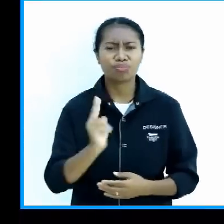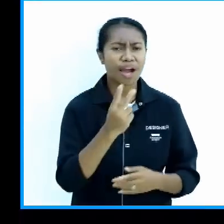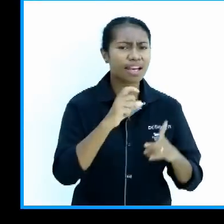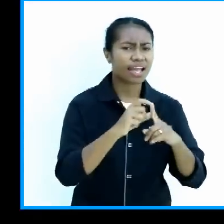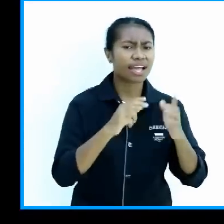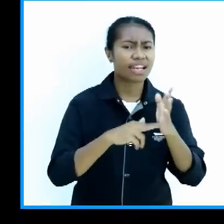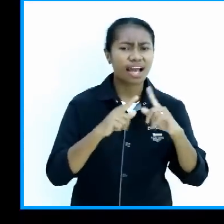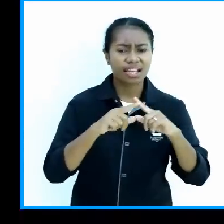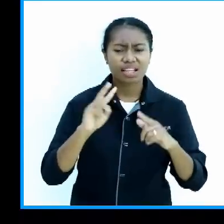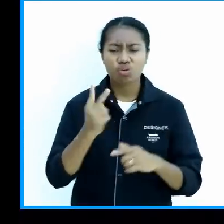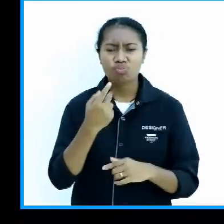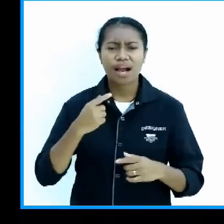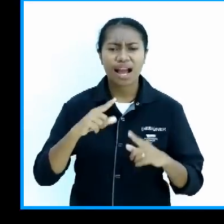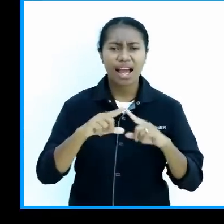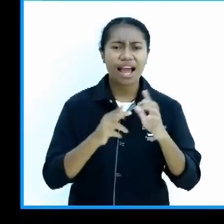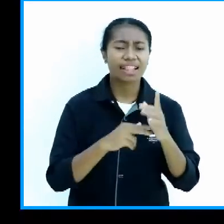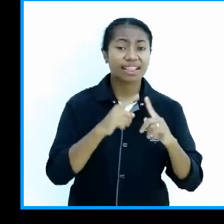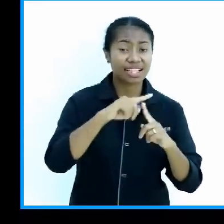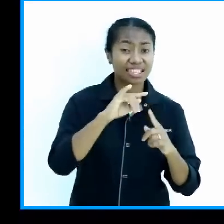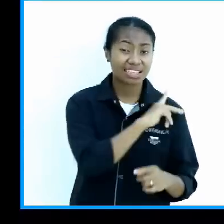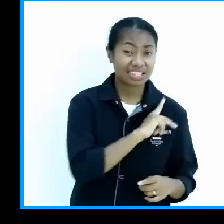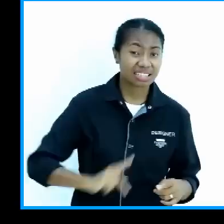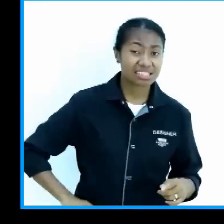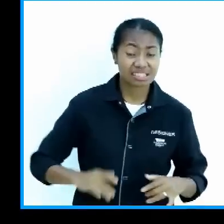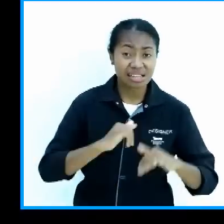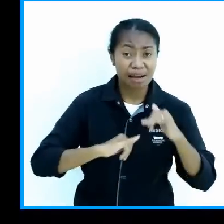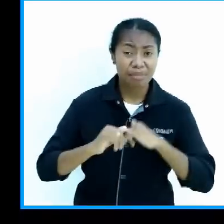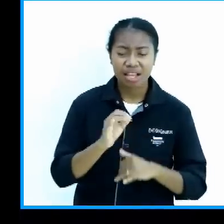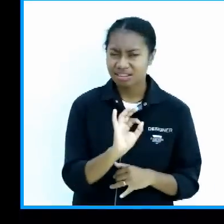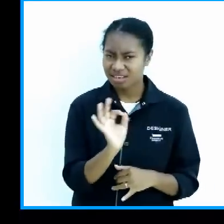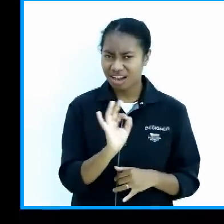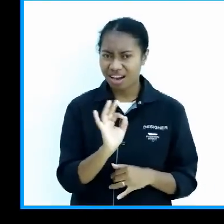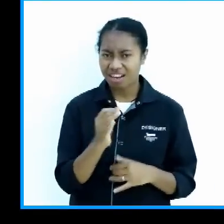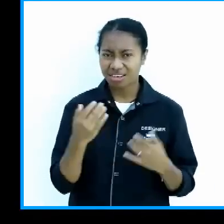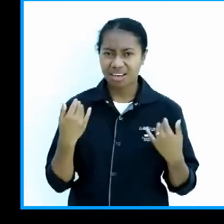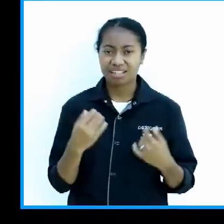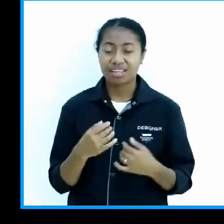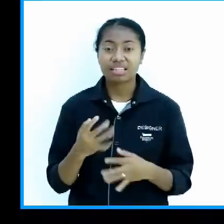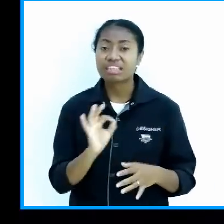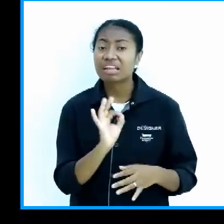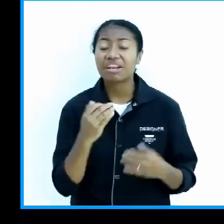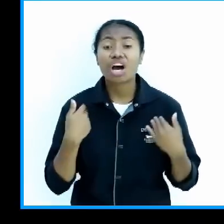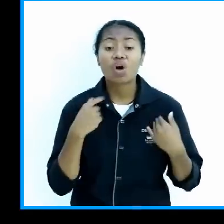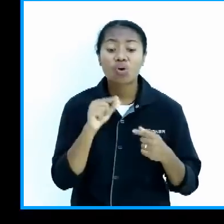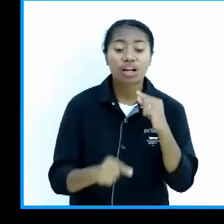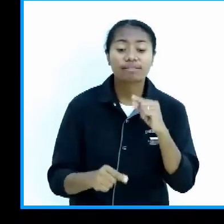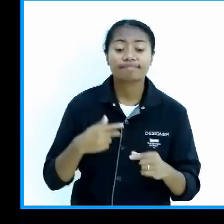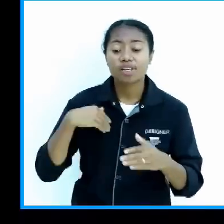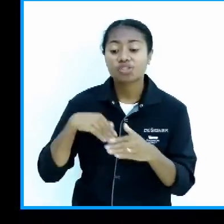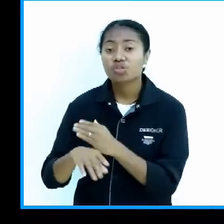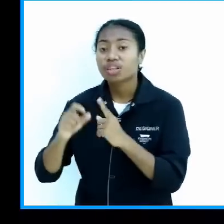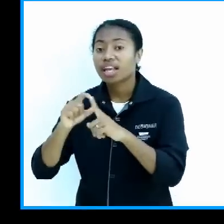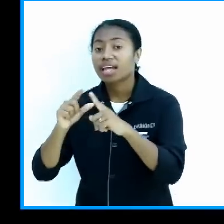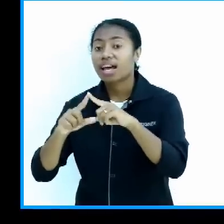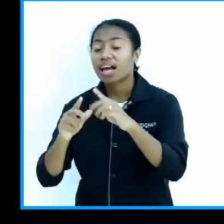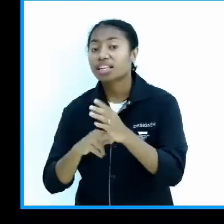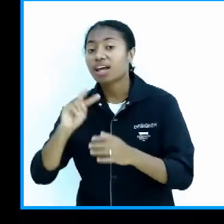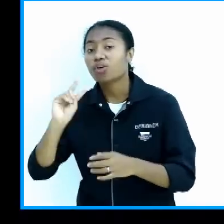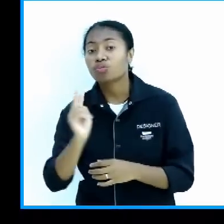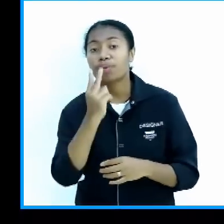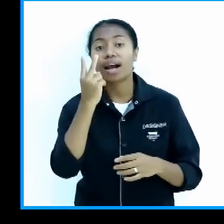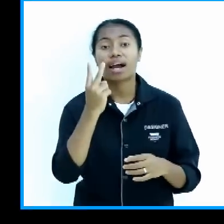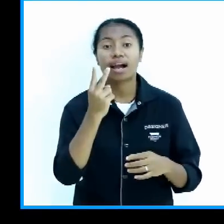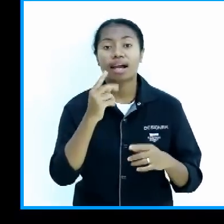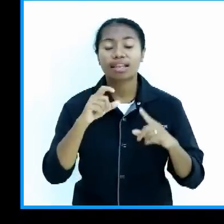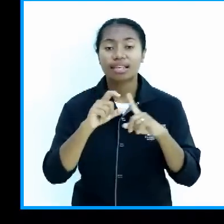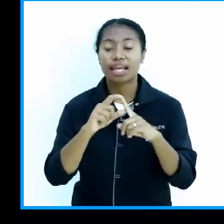antikris yang sama. Tidak pernah ada DNA orang masuk ke DNA tubuh kita lalu kita berubah DNA. Ya. Jadi itu,